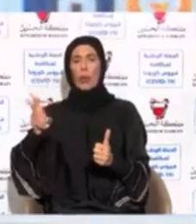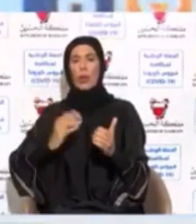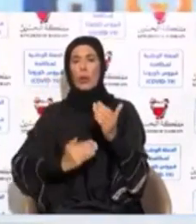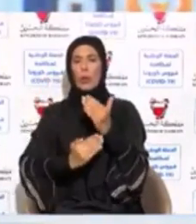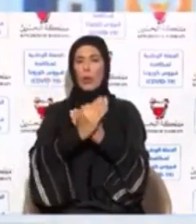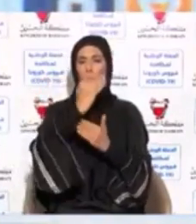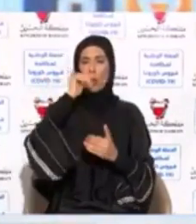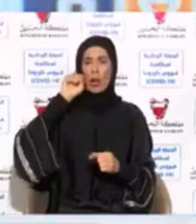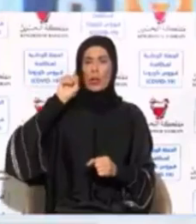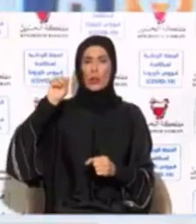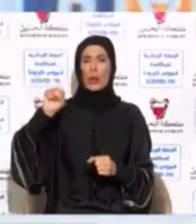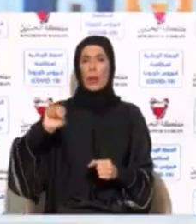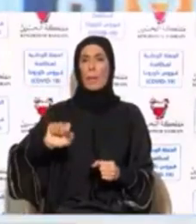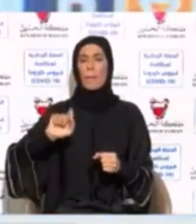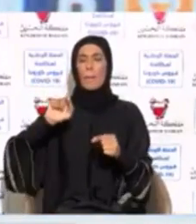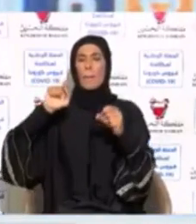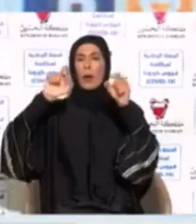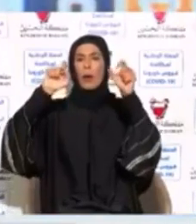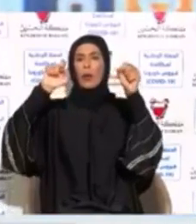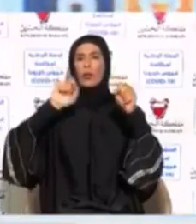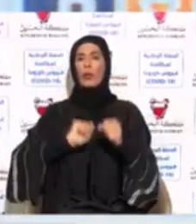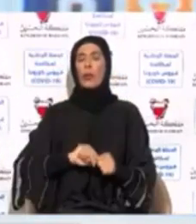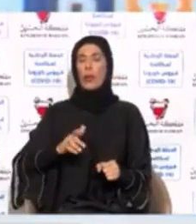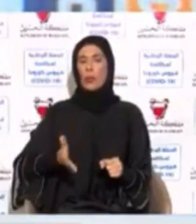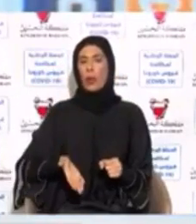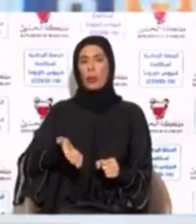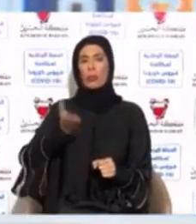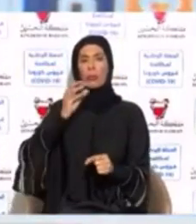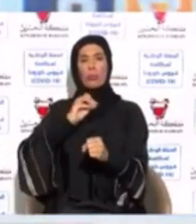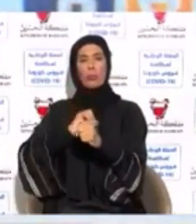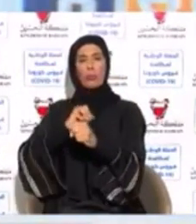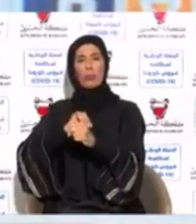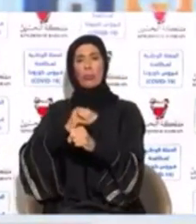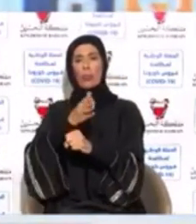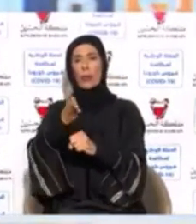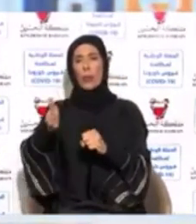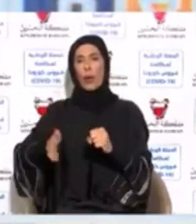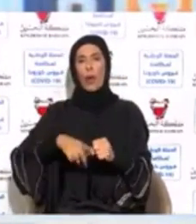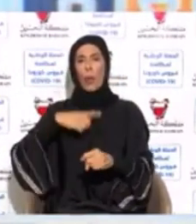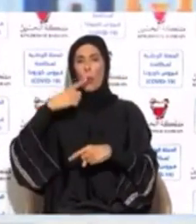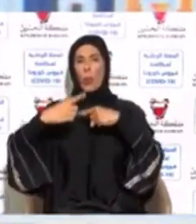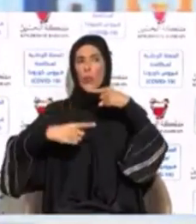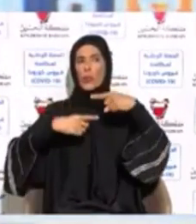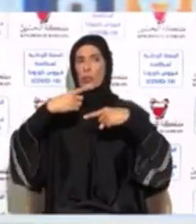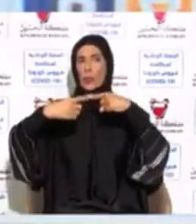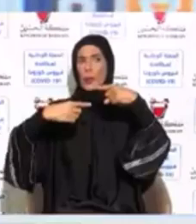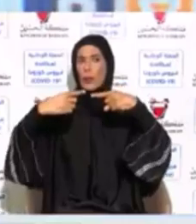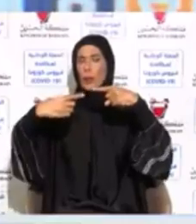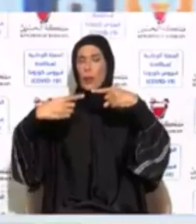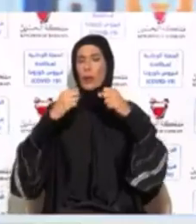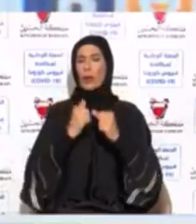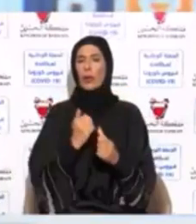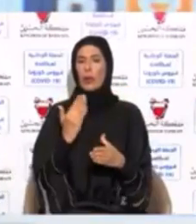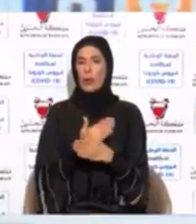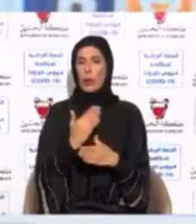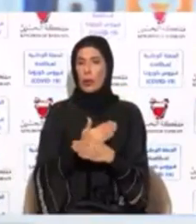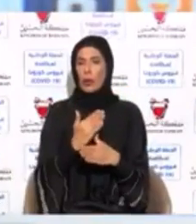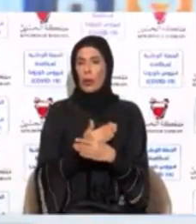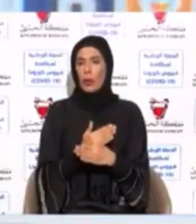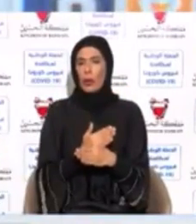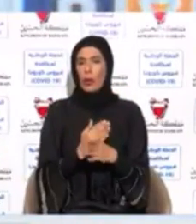المستجدات الخاصة بالفيروس بناء على المعطيات ورفع التوصيات بصورة مستمرة. وبسبب